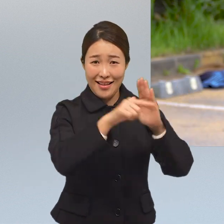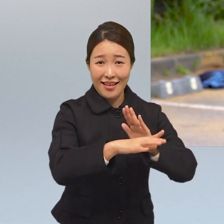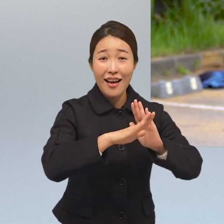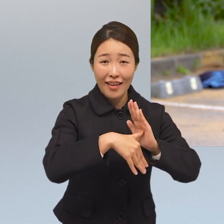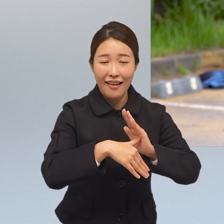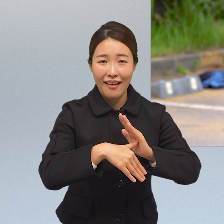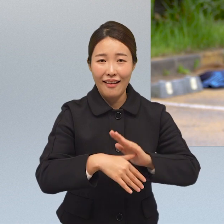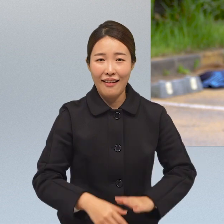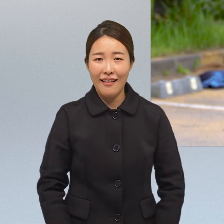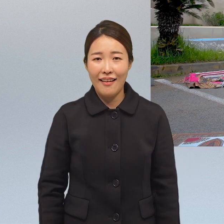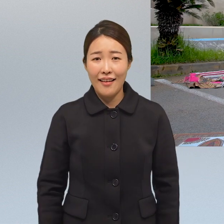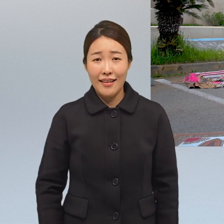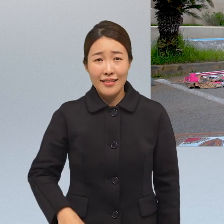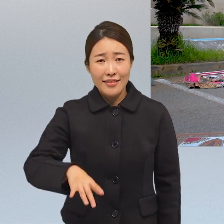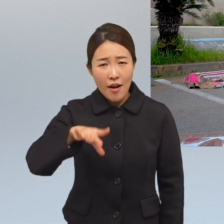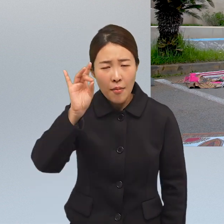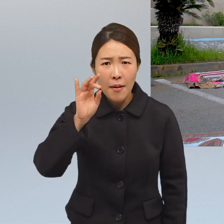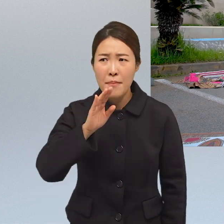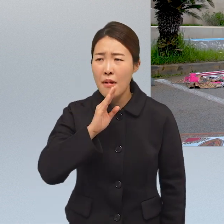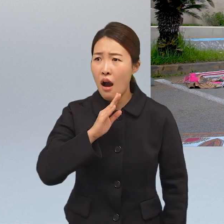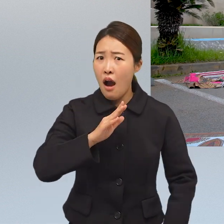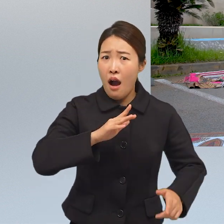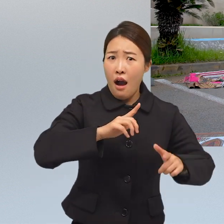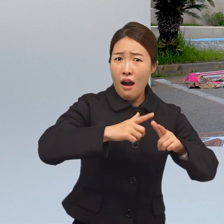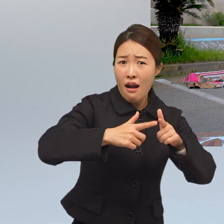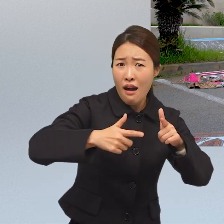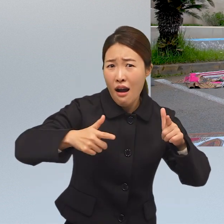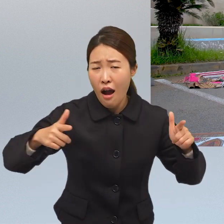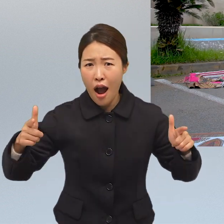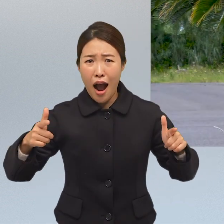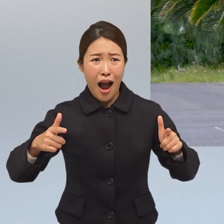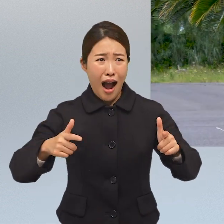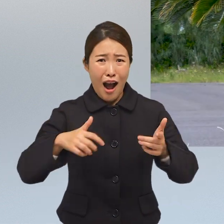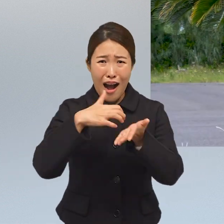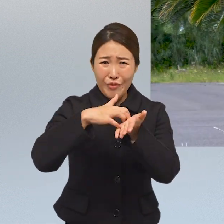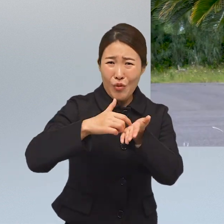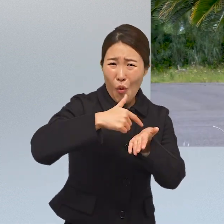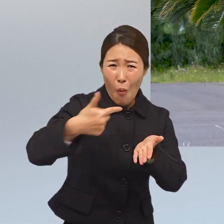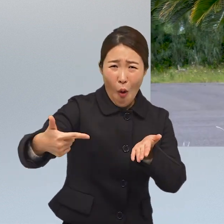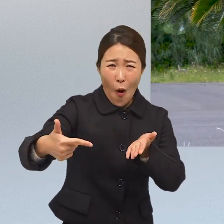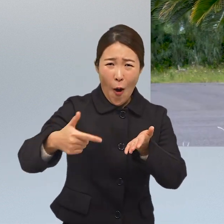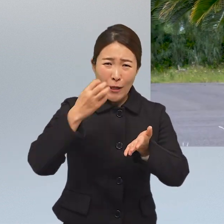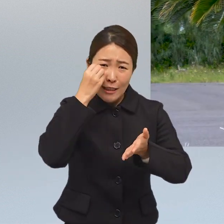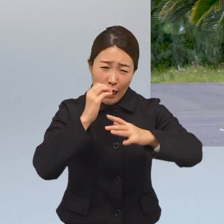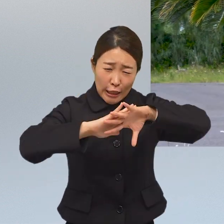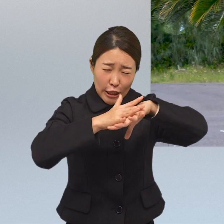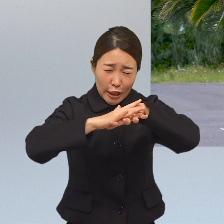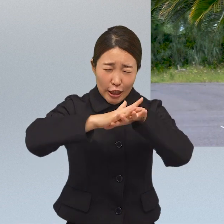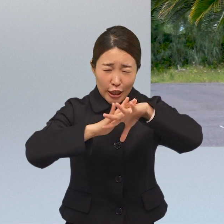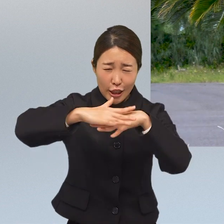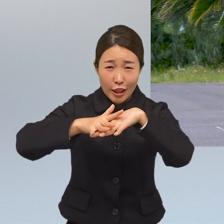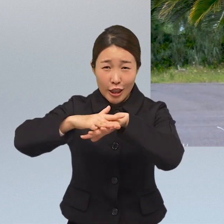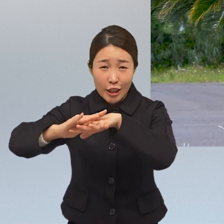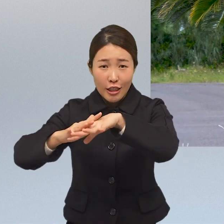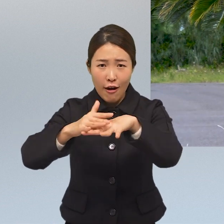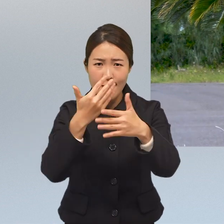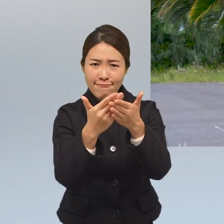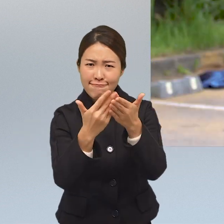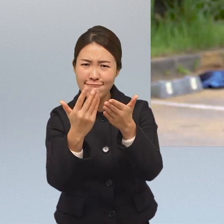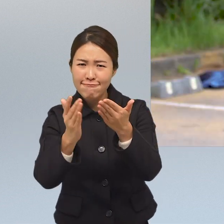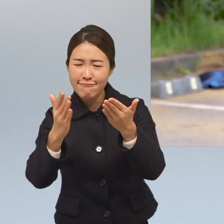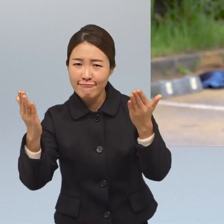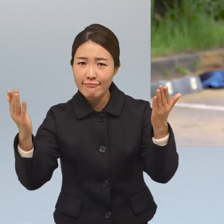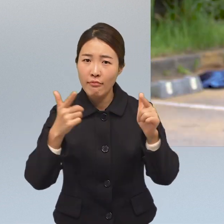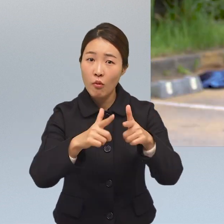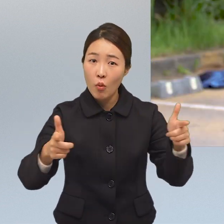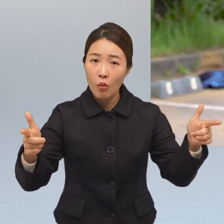가나를 여행 갔을 때 처음에 이렇게 되게 다양한 정말 수십 가지의 어떤 되게 형이상학적인